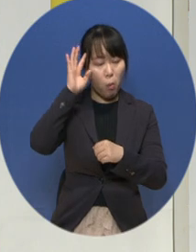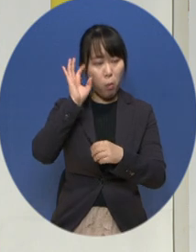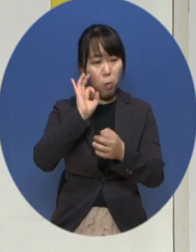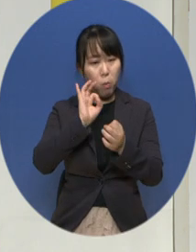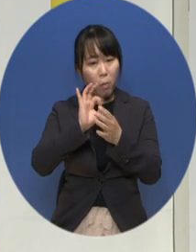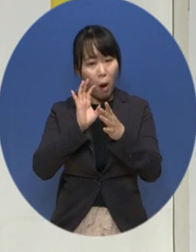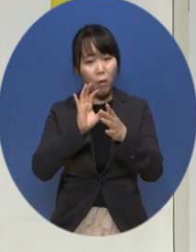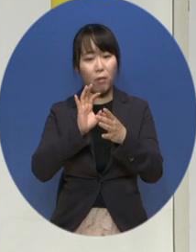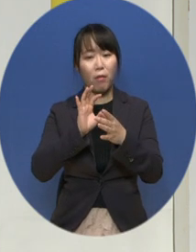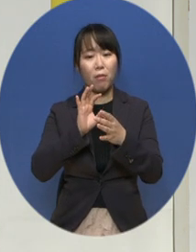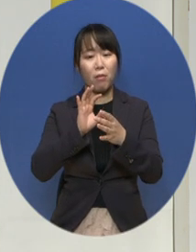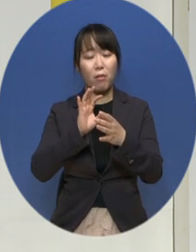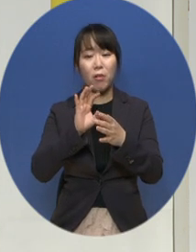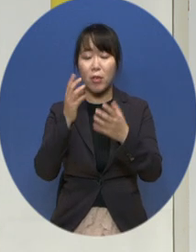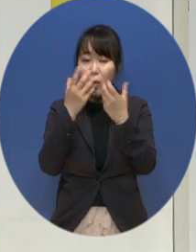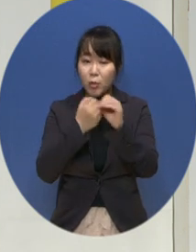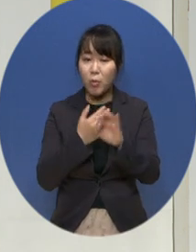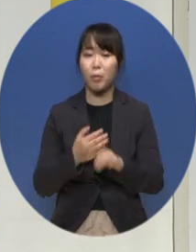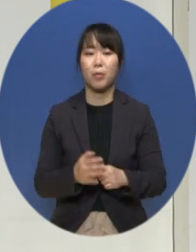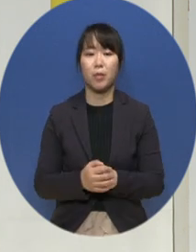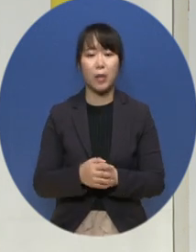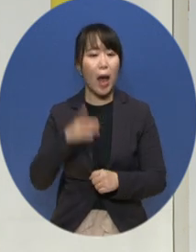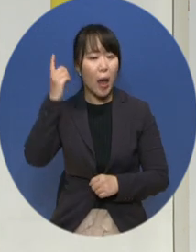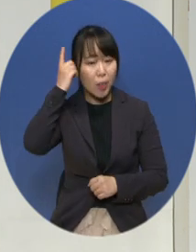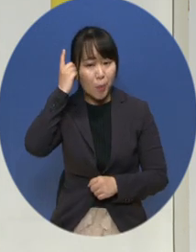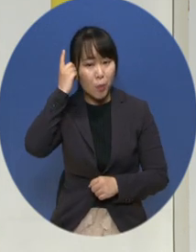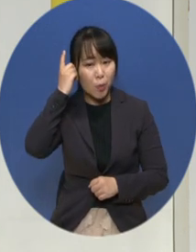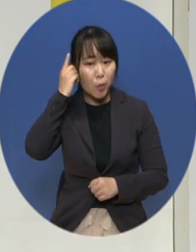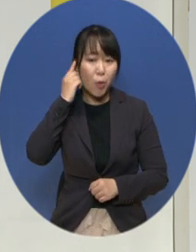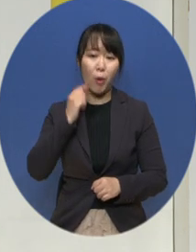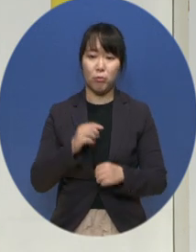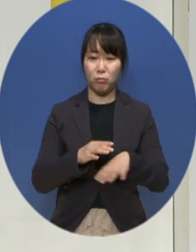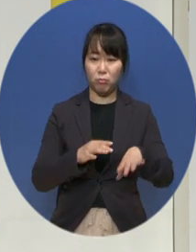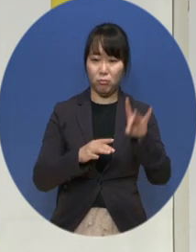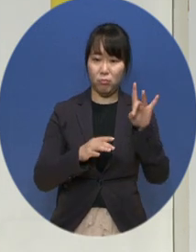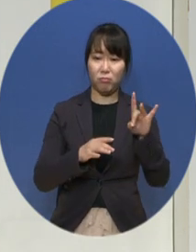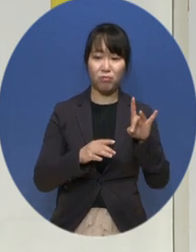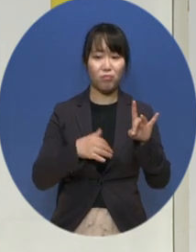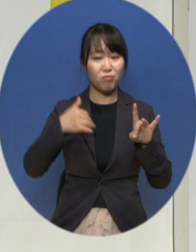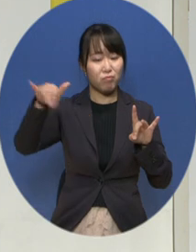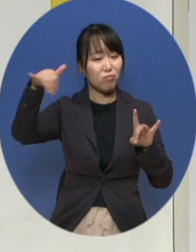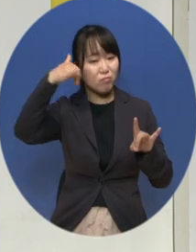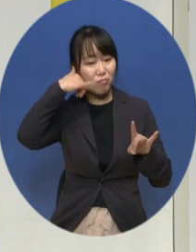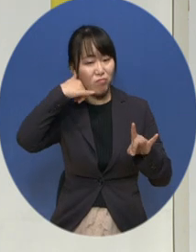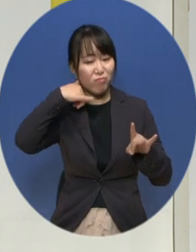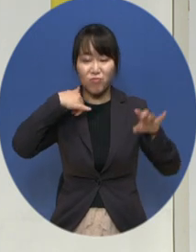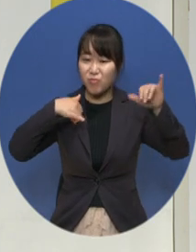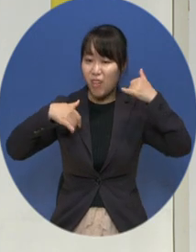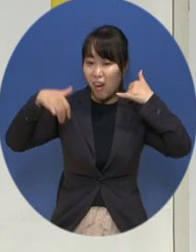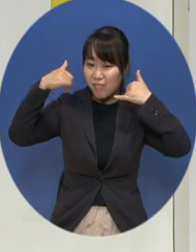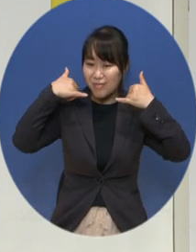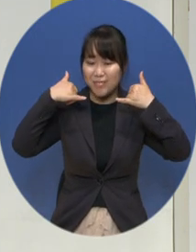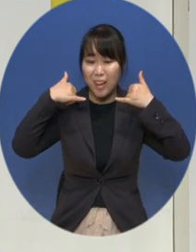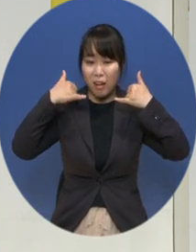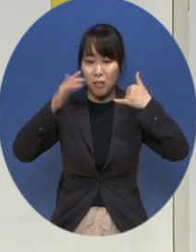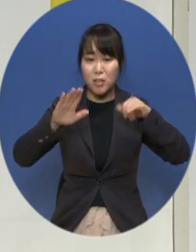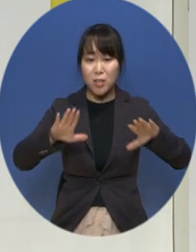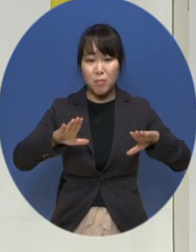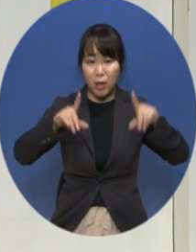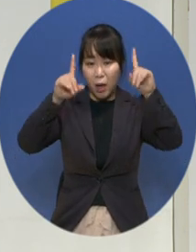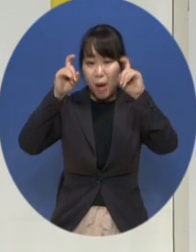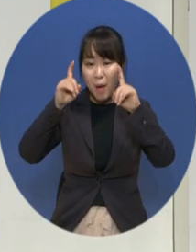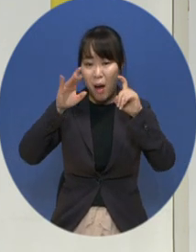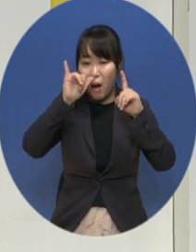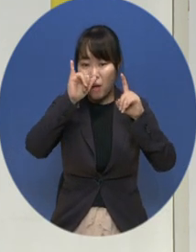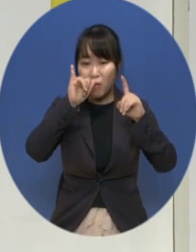정도의 일러서 우리가 끝내 핸드폰만 해도 처음에는 전화가 오는 저 얻자 나요 그렇죠 그런데 이제는 카메라도